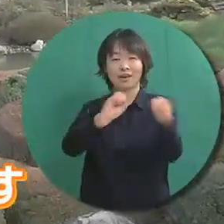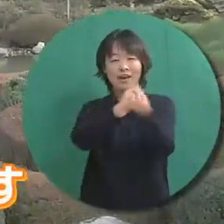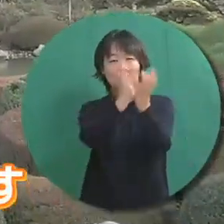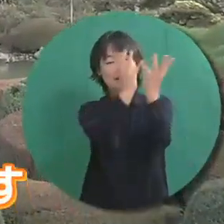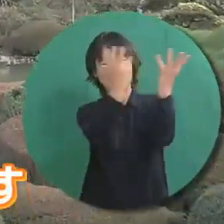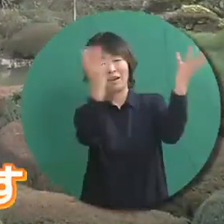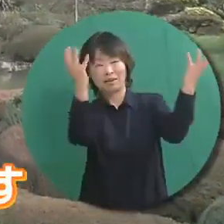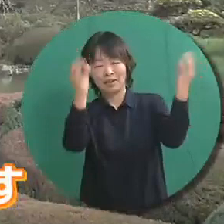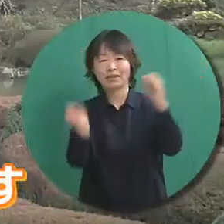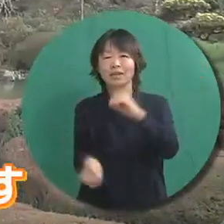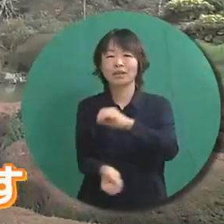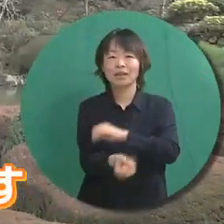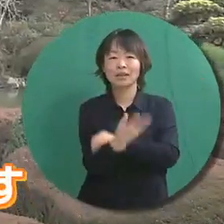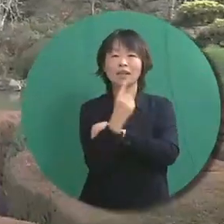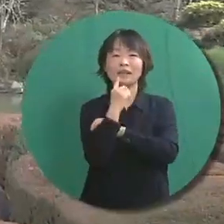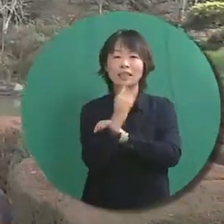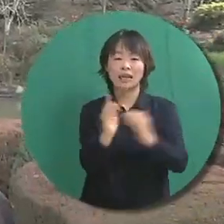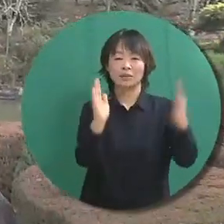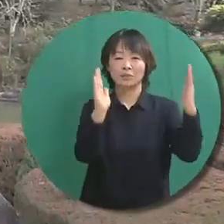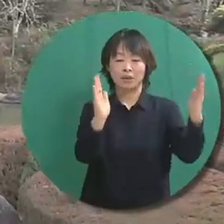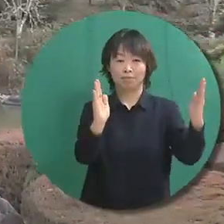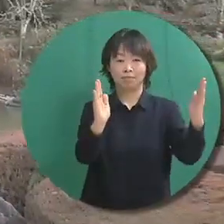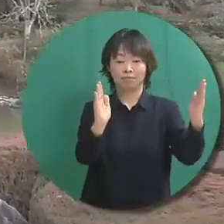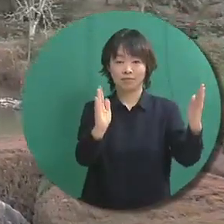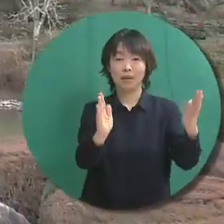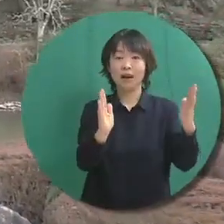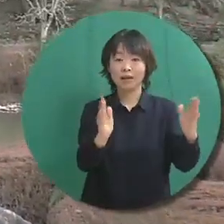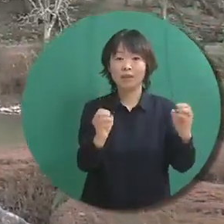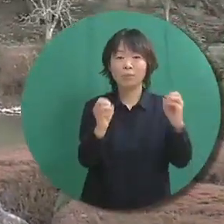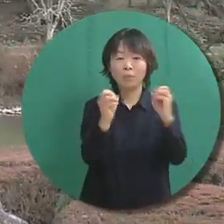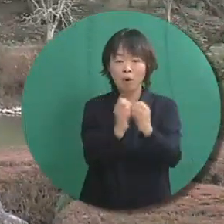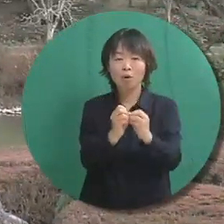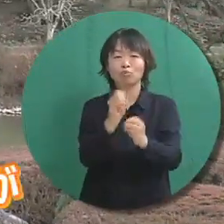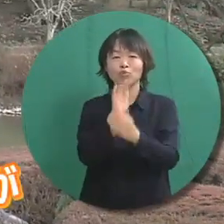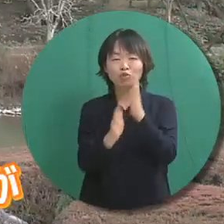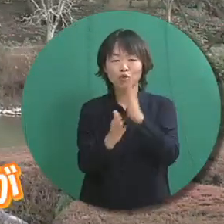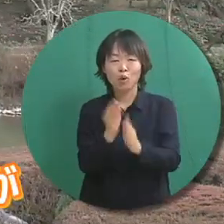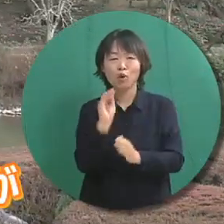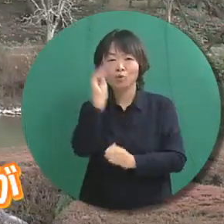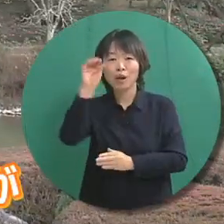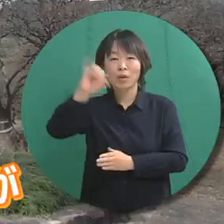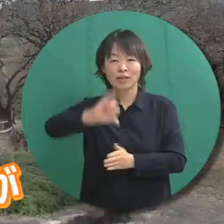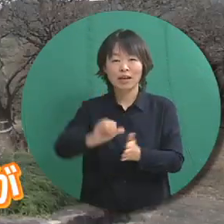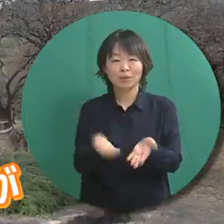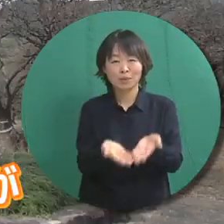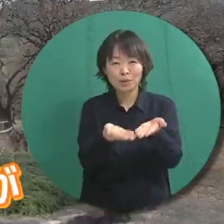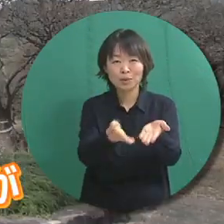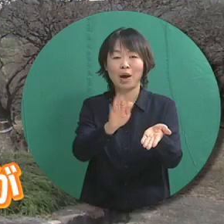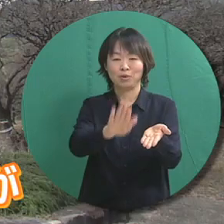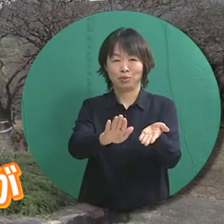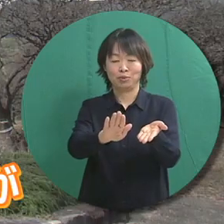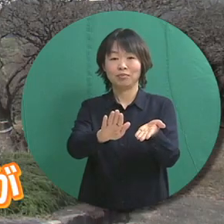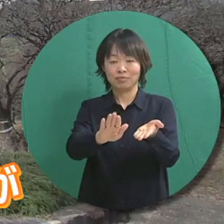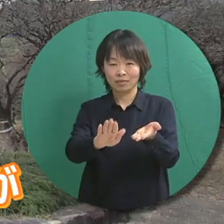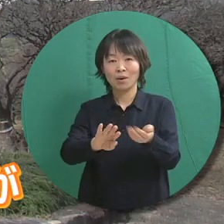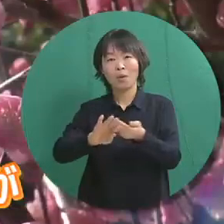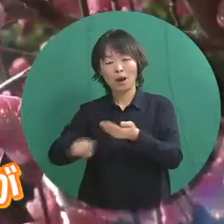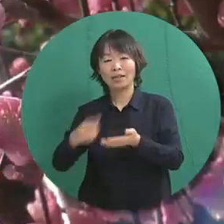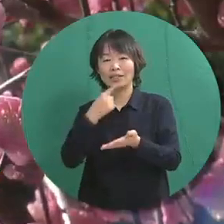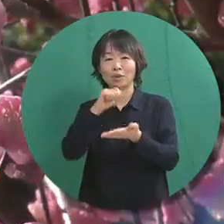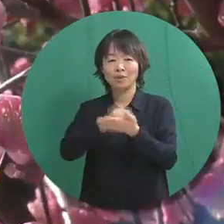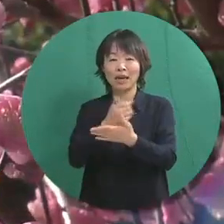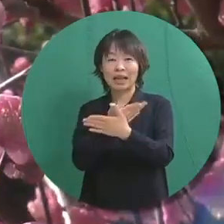って、花見が楽しめます。期間中は、梅茶の無料サービスや、日曜祝日には、数量限定になります